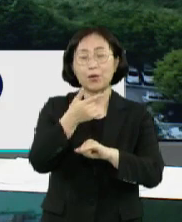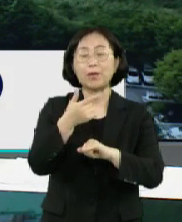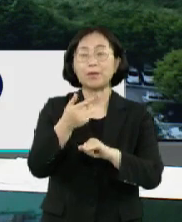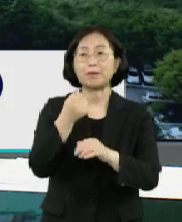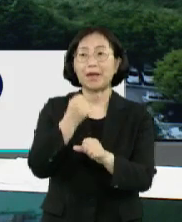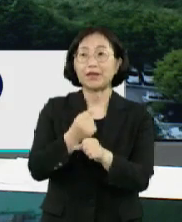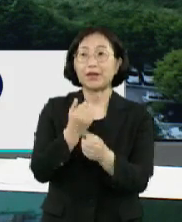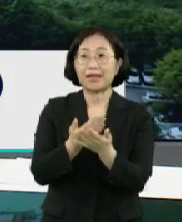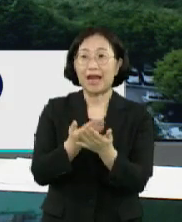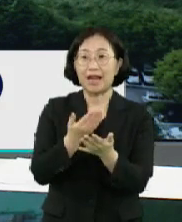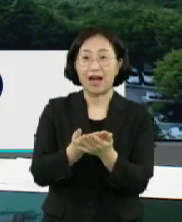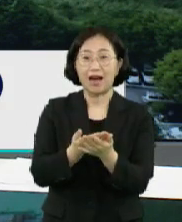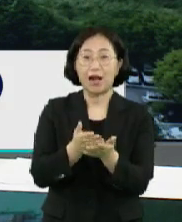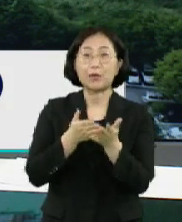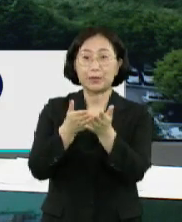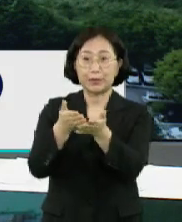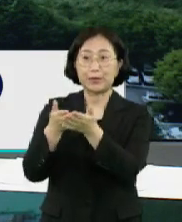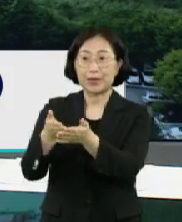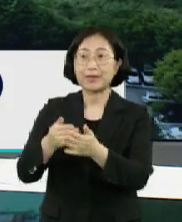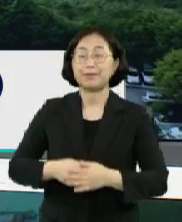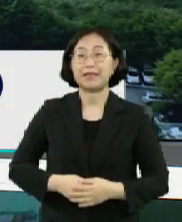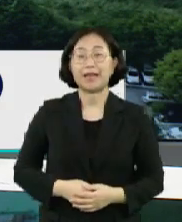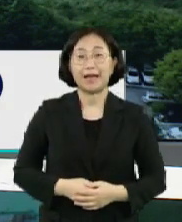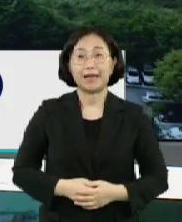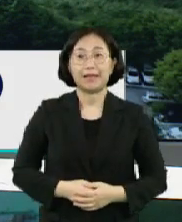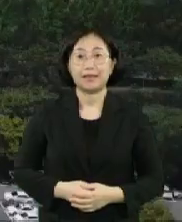공약을 발굴해 제시했습니다. 장석영 기자입니다.